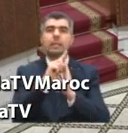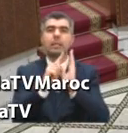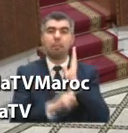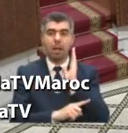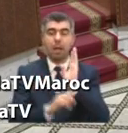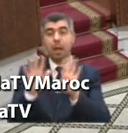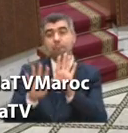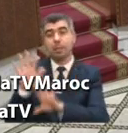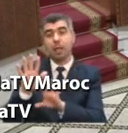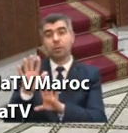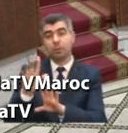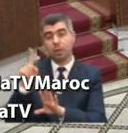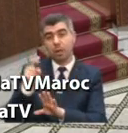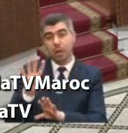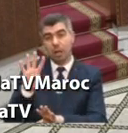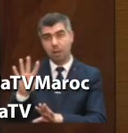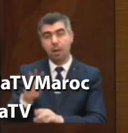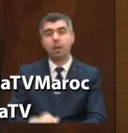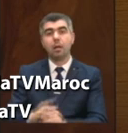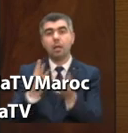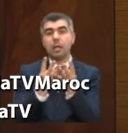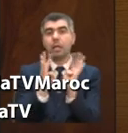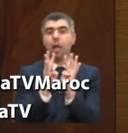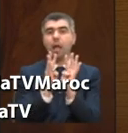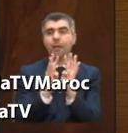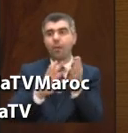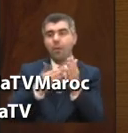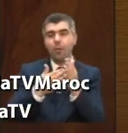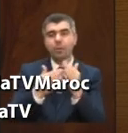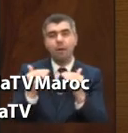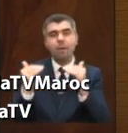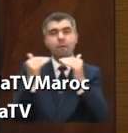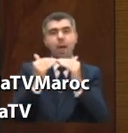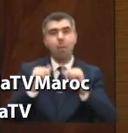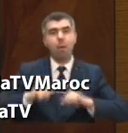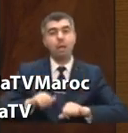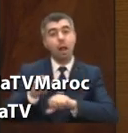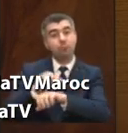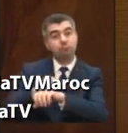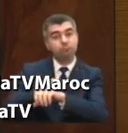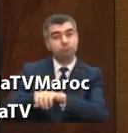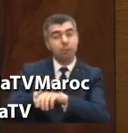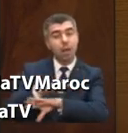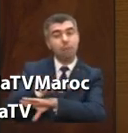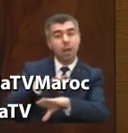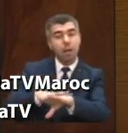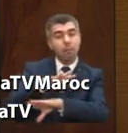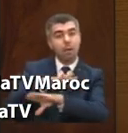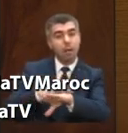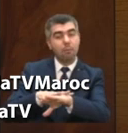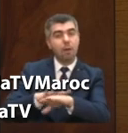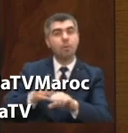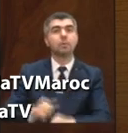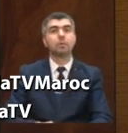15 أبريل تم إحداث لجان إقليمية بتنسيق مع مصالح وزارة الداخلية على مستوى العمالة والأقاليم،